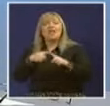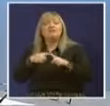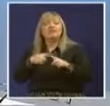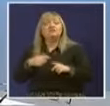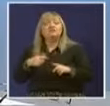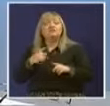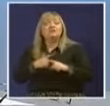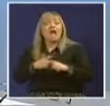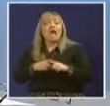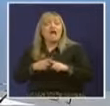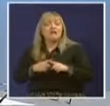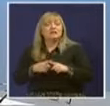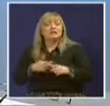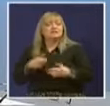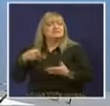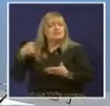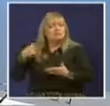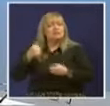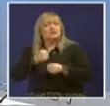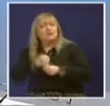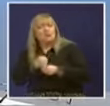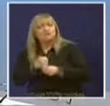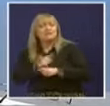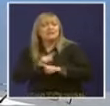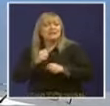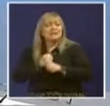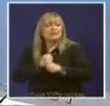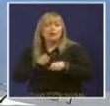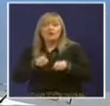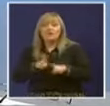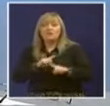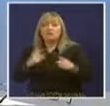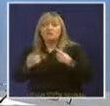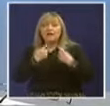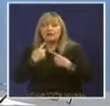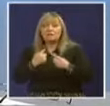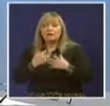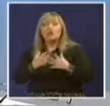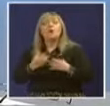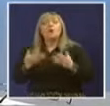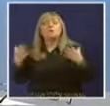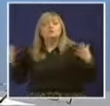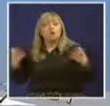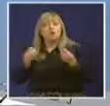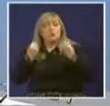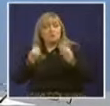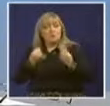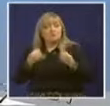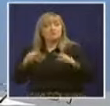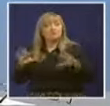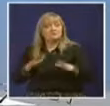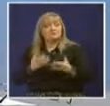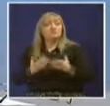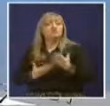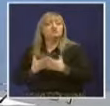ли нещо, няма ли филтъра, скъпление, или работили, или работили. Не е това разговора. Много хубаво от начало започна самият човек от,